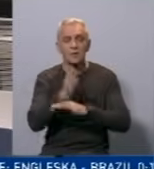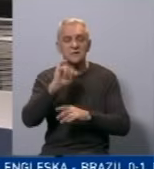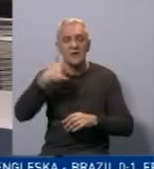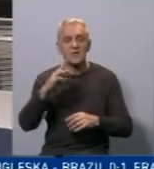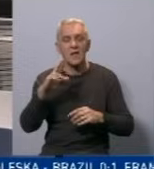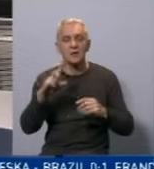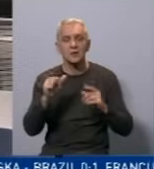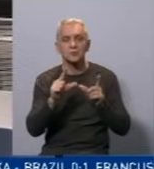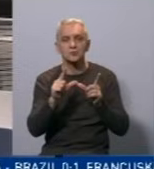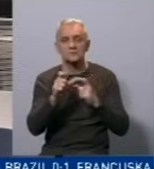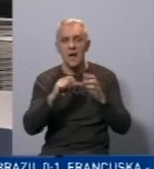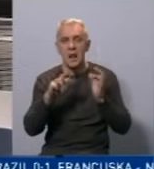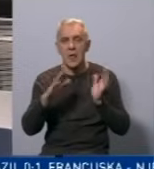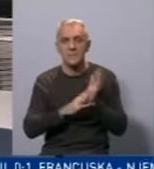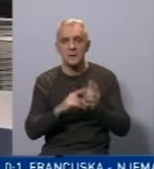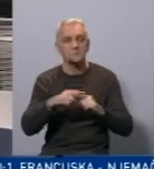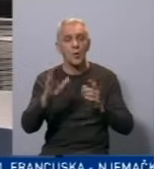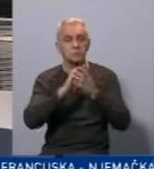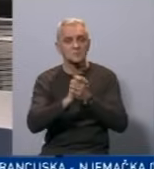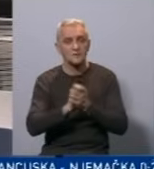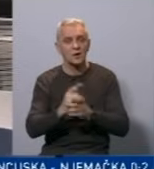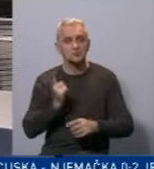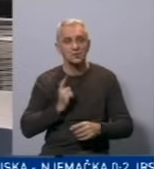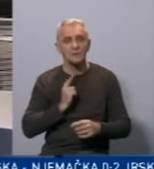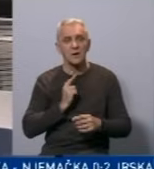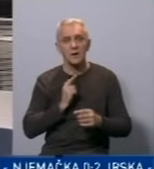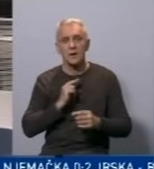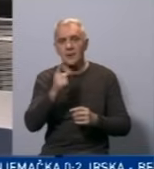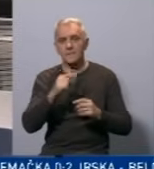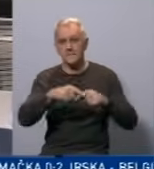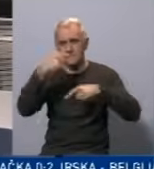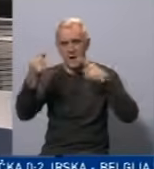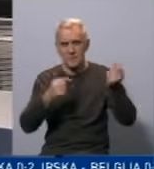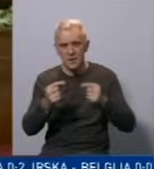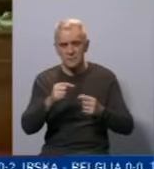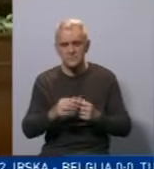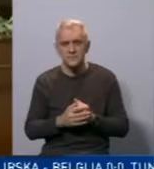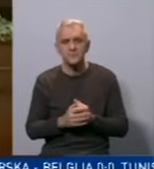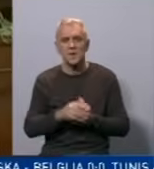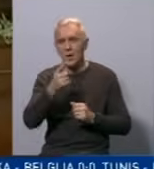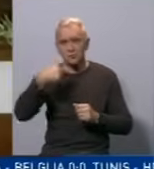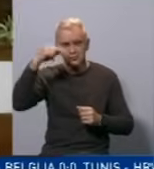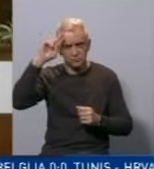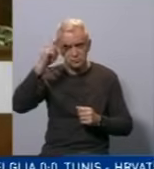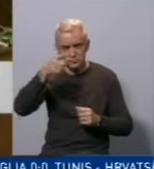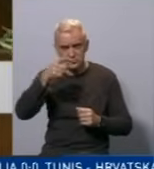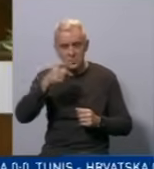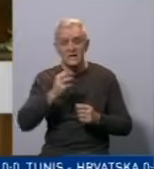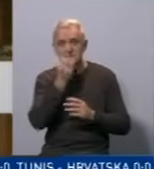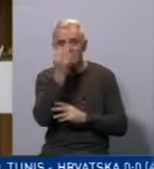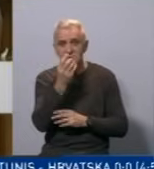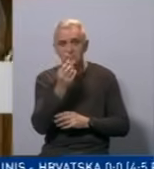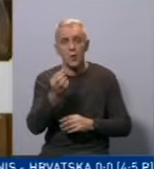ulaska u Jerusalem kada je u znak pozdrava dočekan s maslinovim i palminim grančicama. U spomen na to, na Cvjetnicu